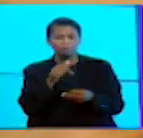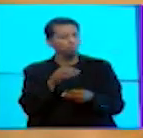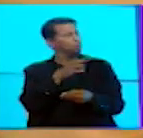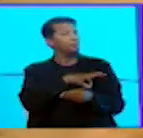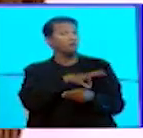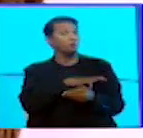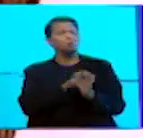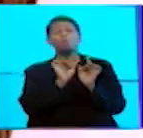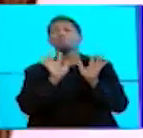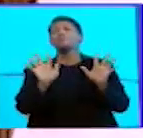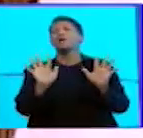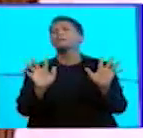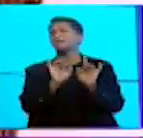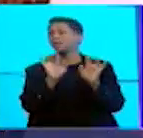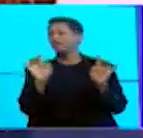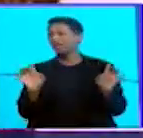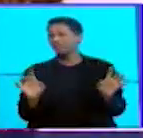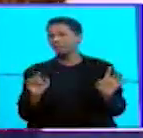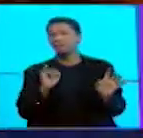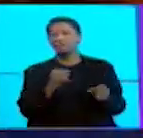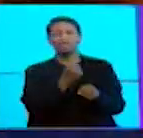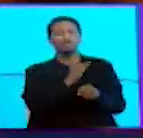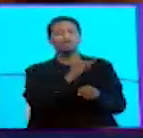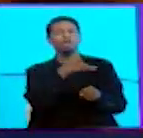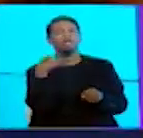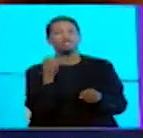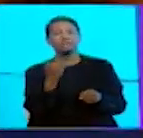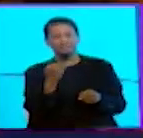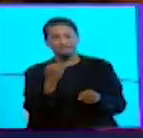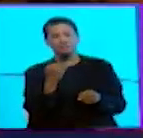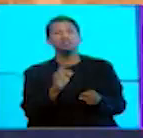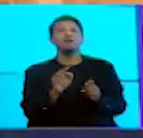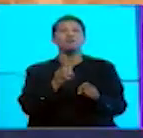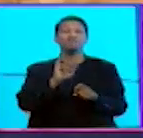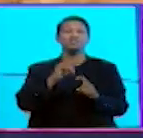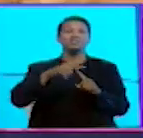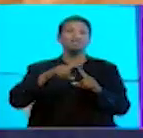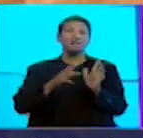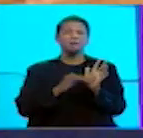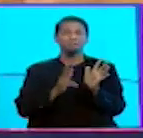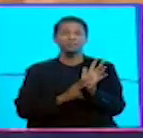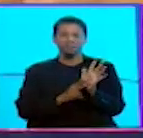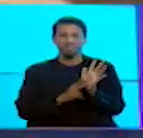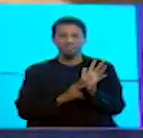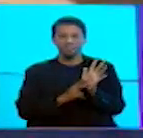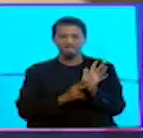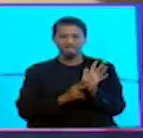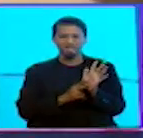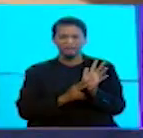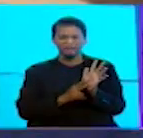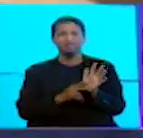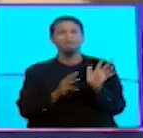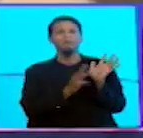ada. Ya, pertama dia juga mengandung vitamin, ya mineral, kemudian juga mengandung apa